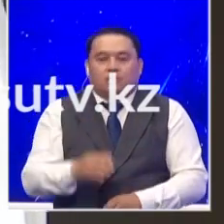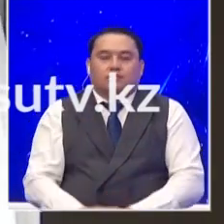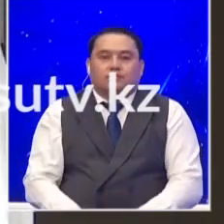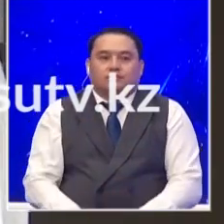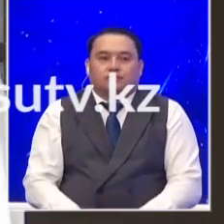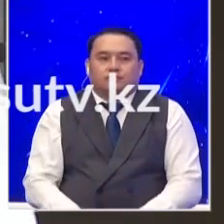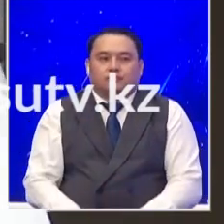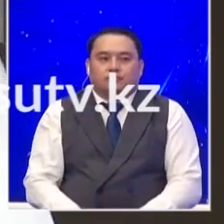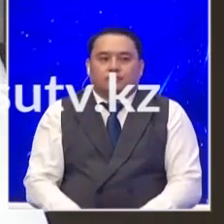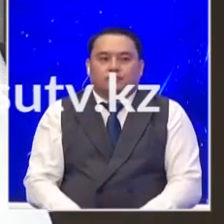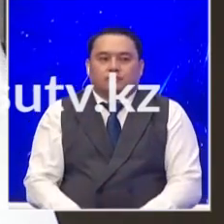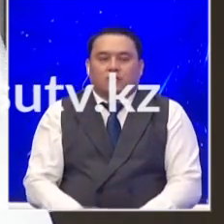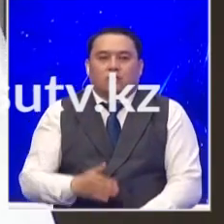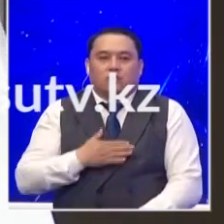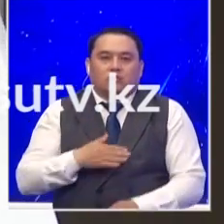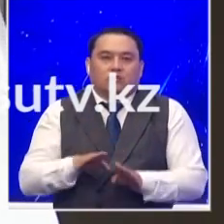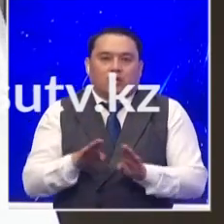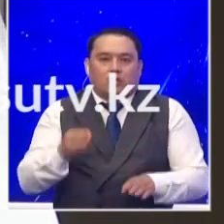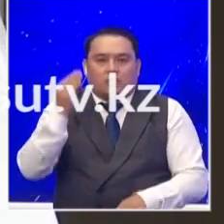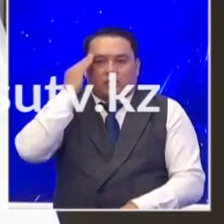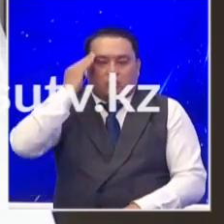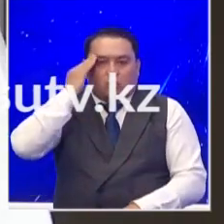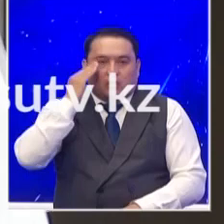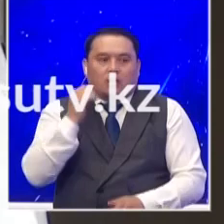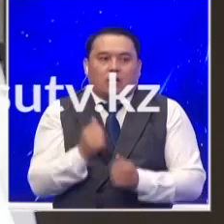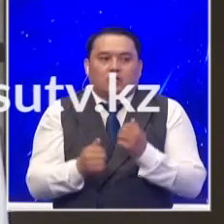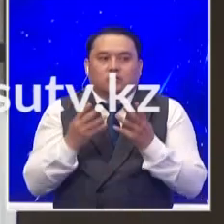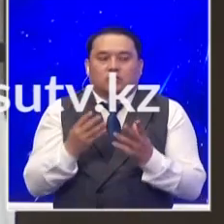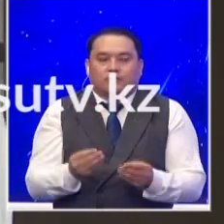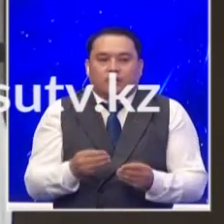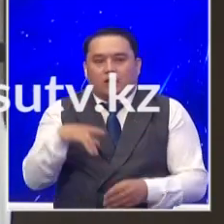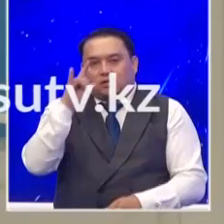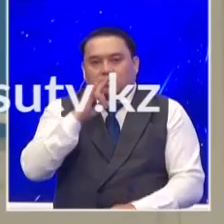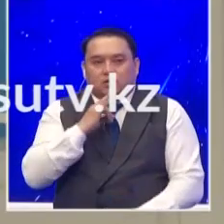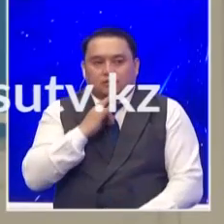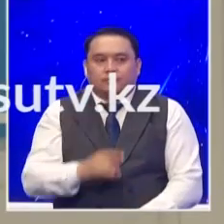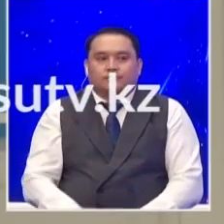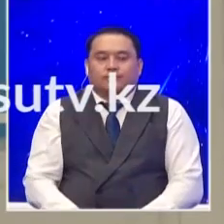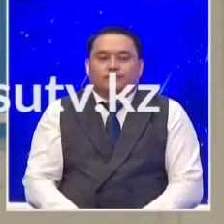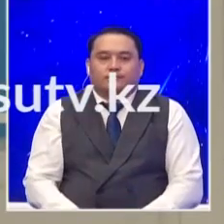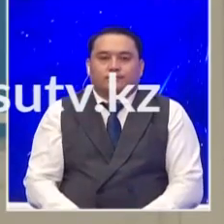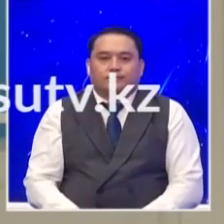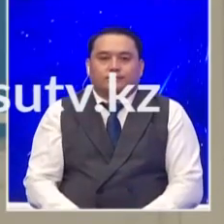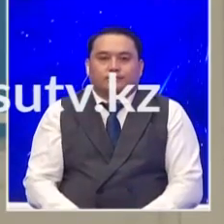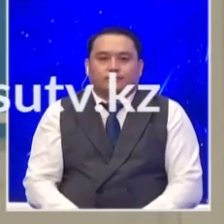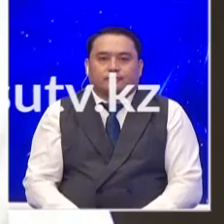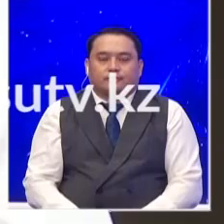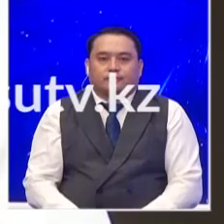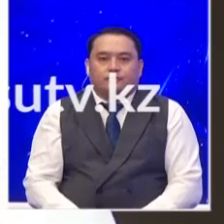ежедневную практику. Вот так пришла методика в повседневную практику Казахстана. Но на сегодняшний день вот